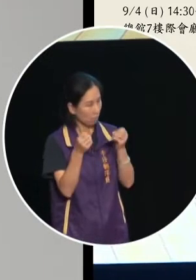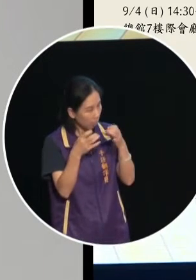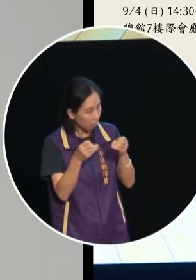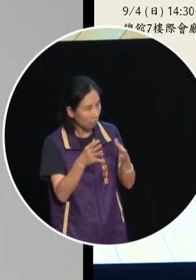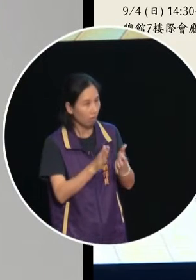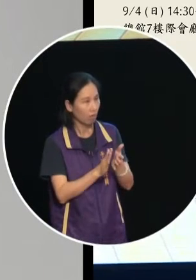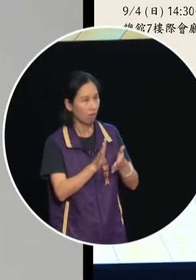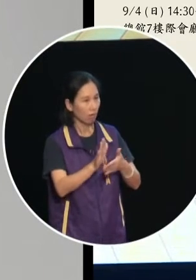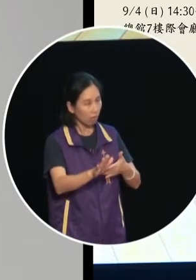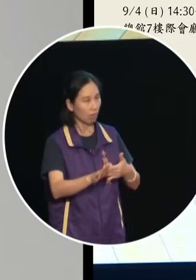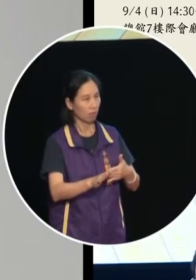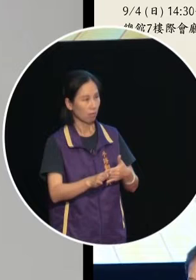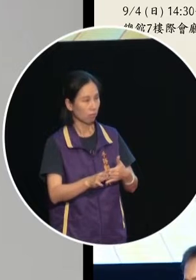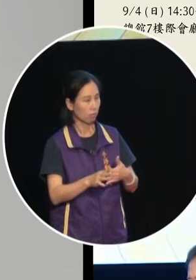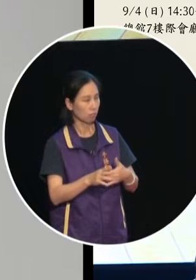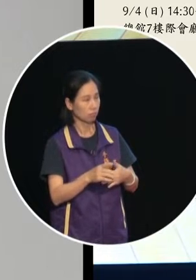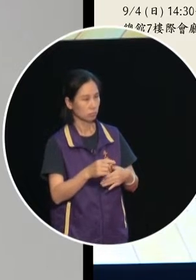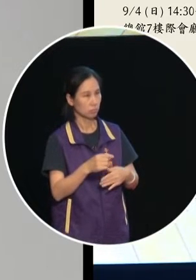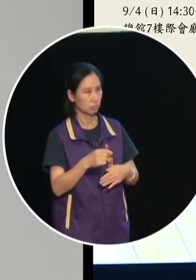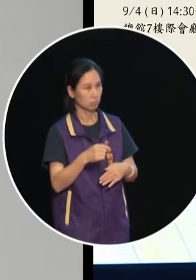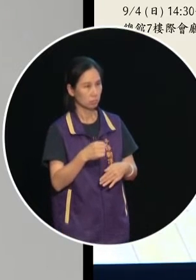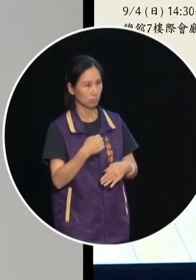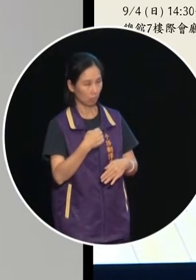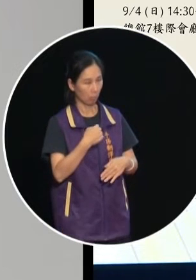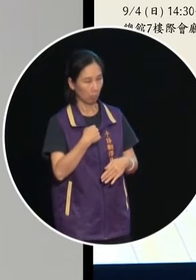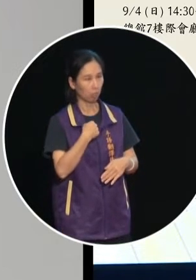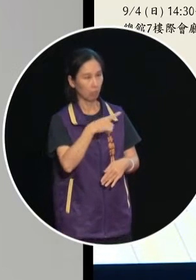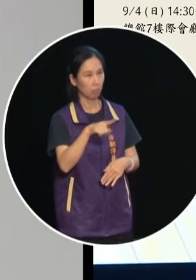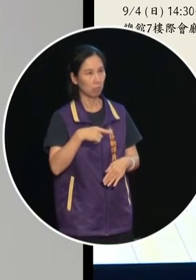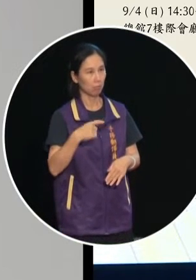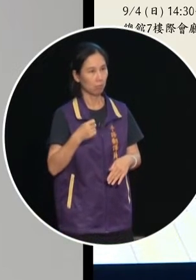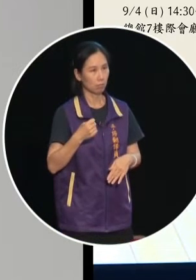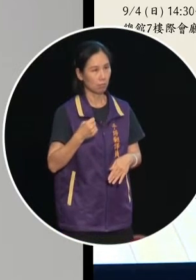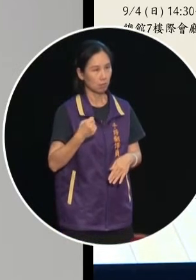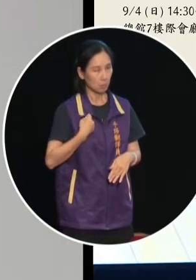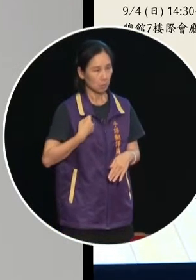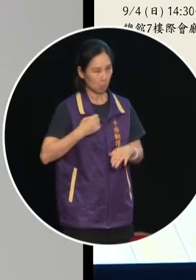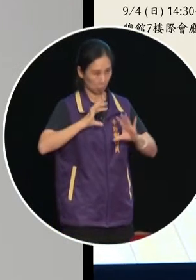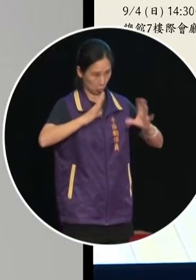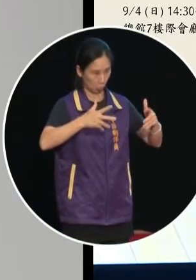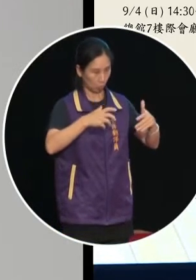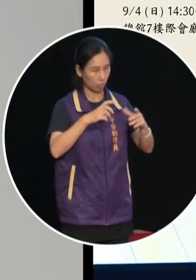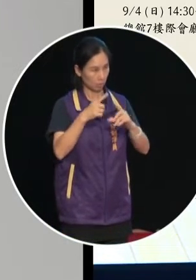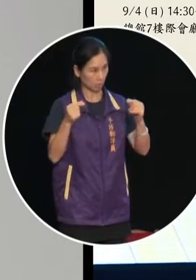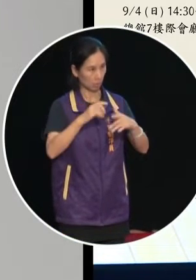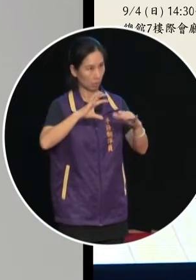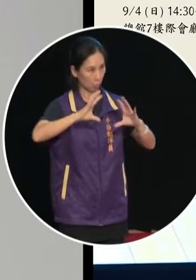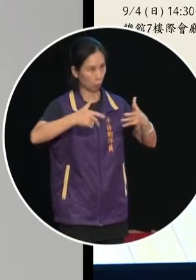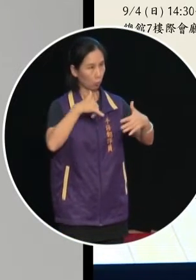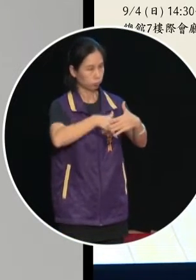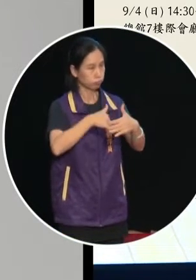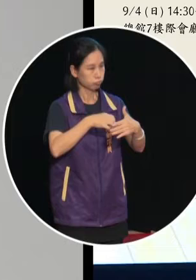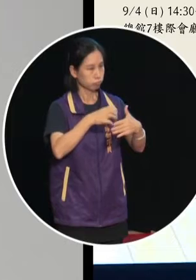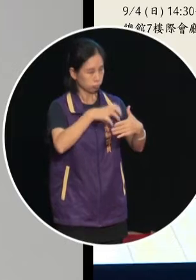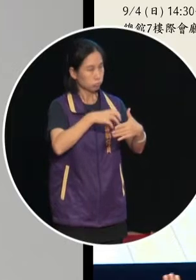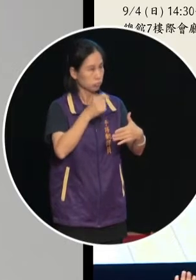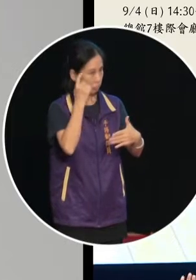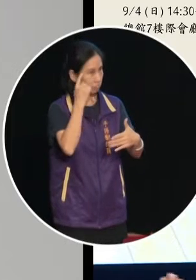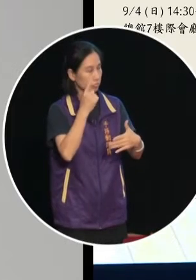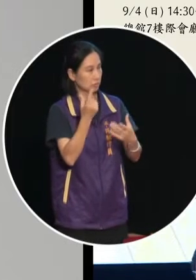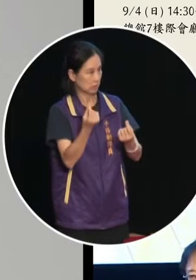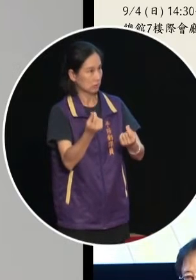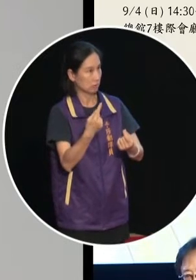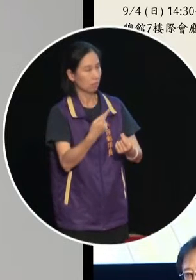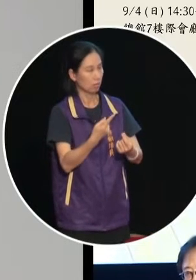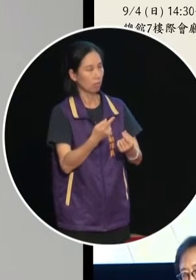论，那我们就可以日本国内的意见呢差不多敲定这个